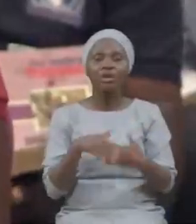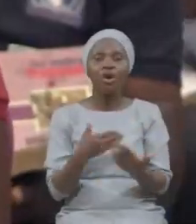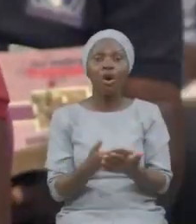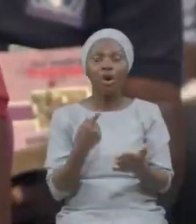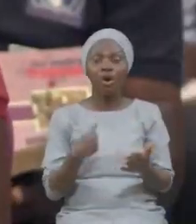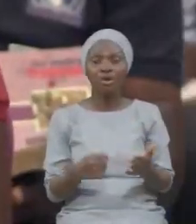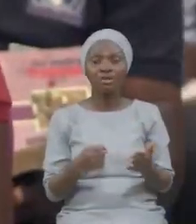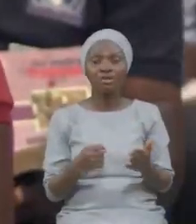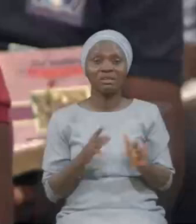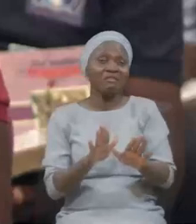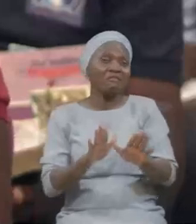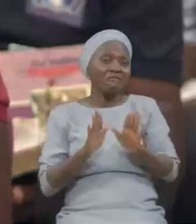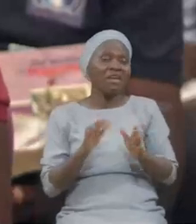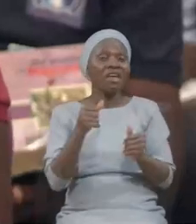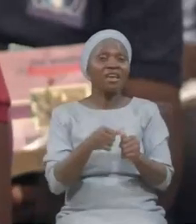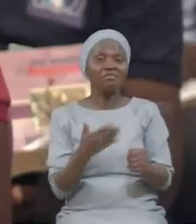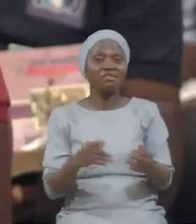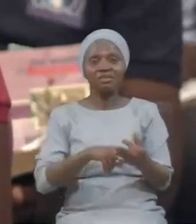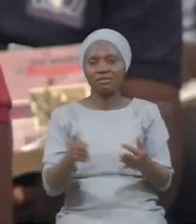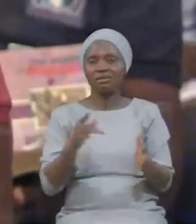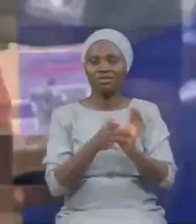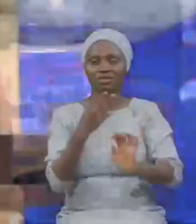Toutes les craintes sont ôtées.